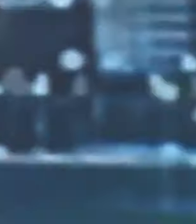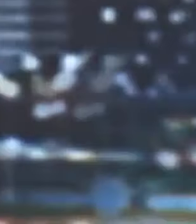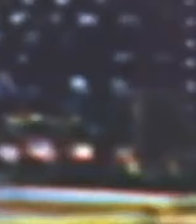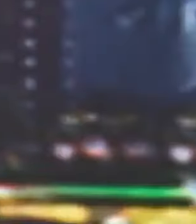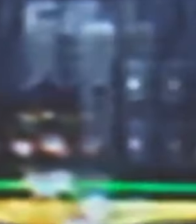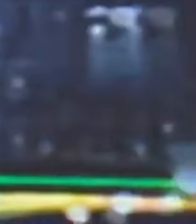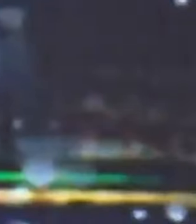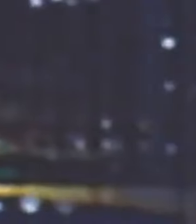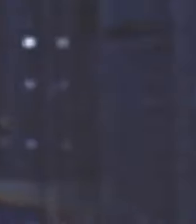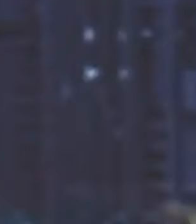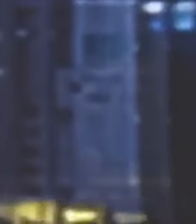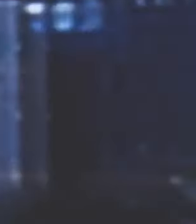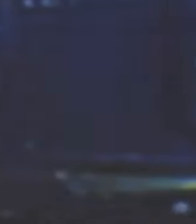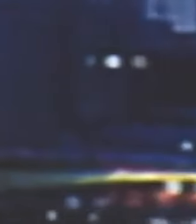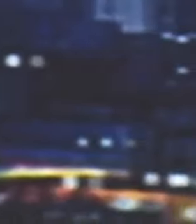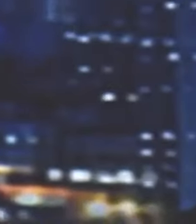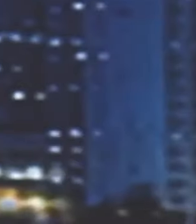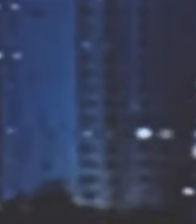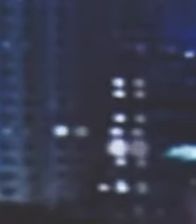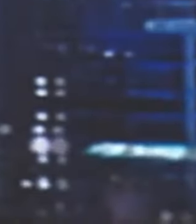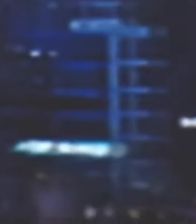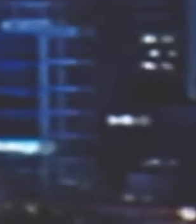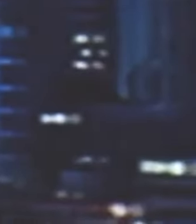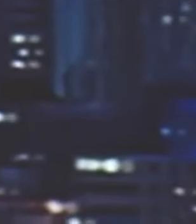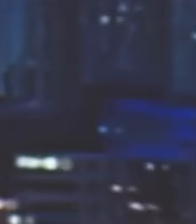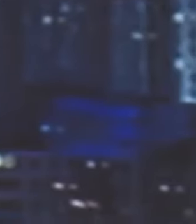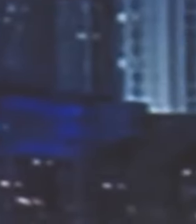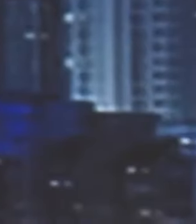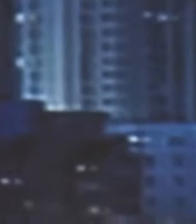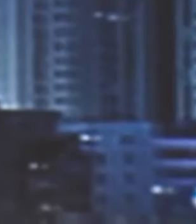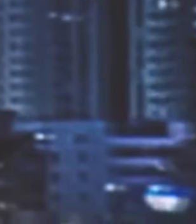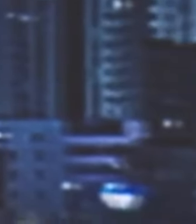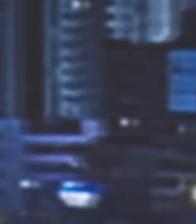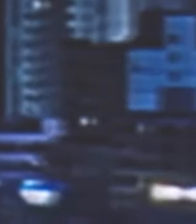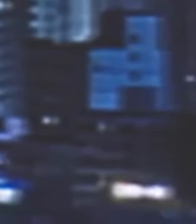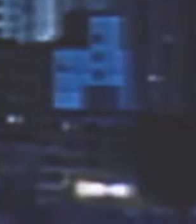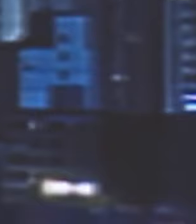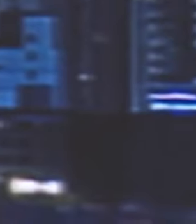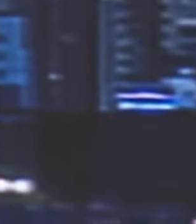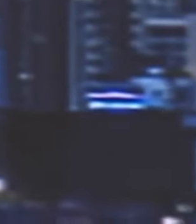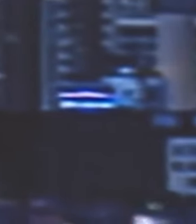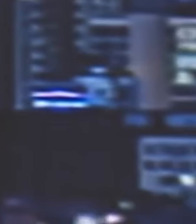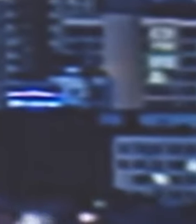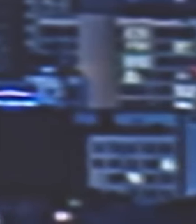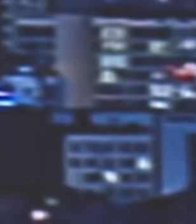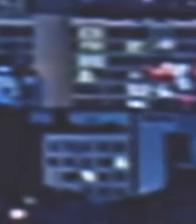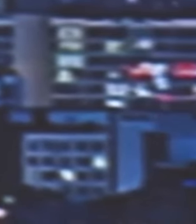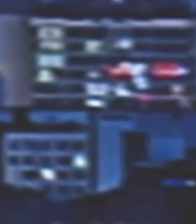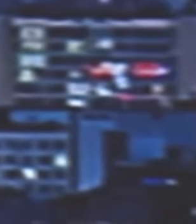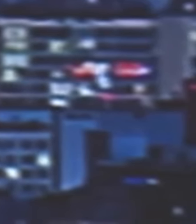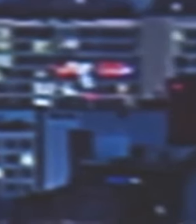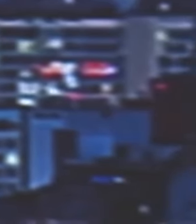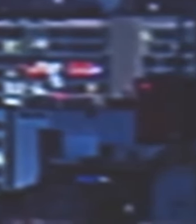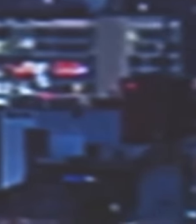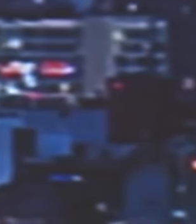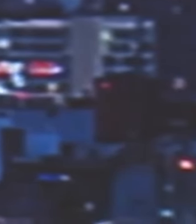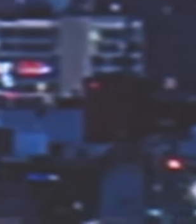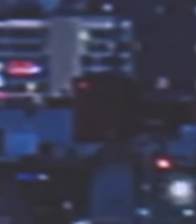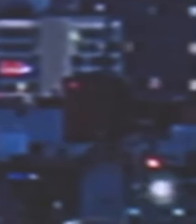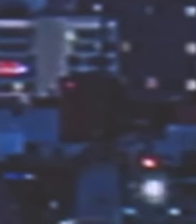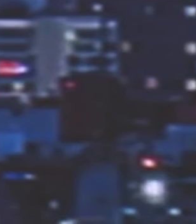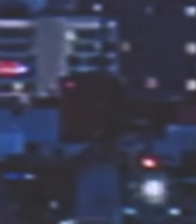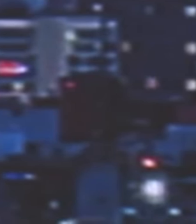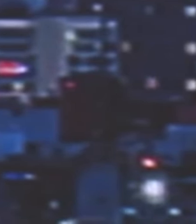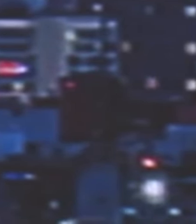정인니다 jtbc 뉴스를 시청해 주셔서 고맙습니다 저희는 저녁 6시 50분 뉴스룸에서 뵙겠습니다